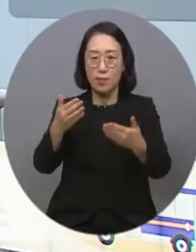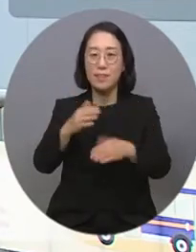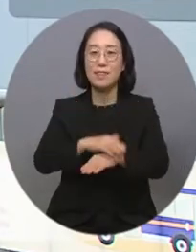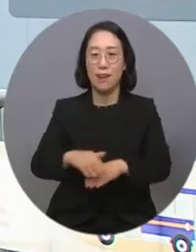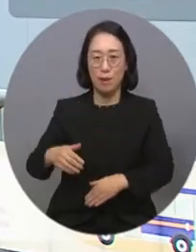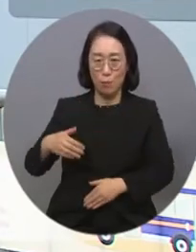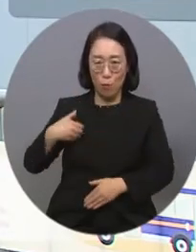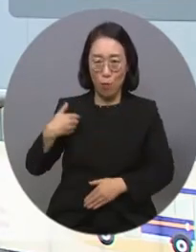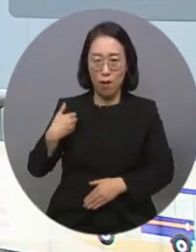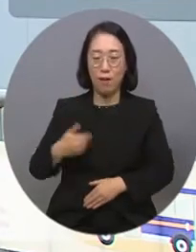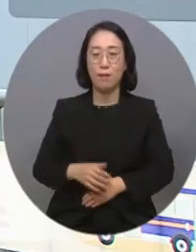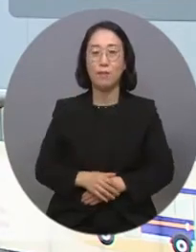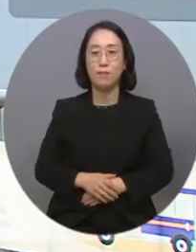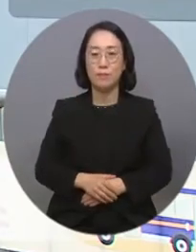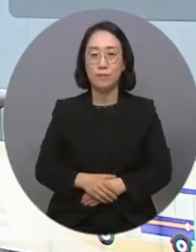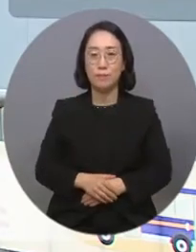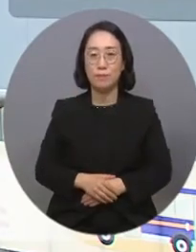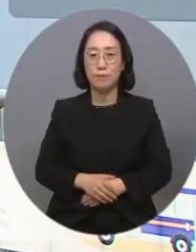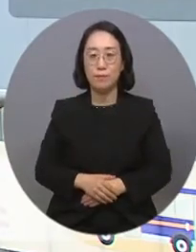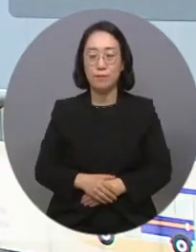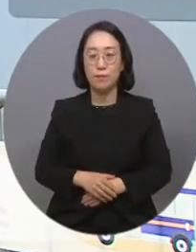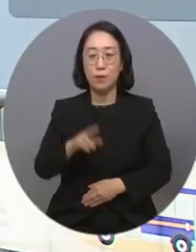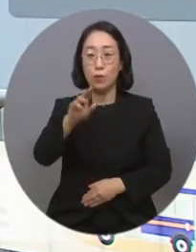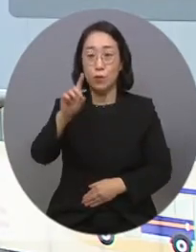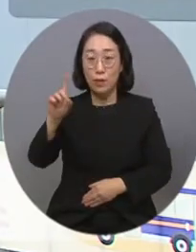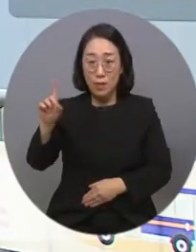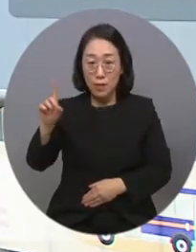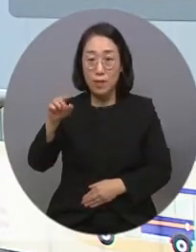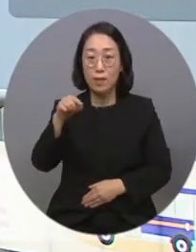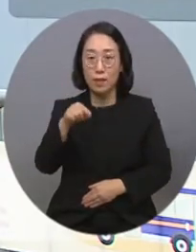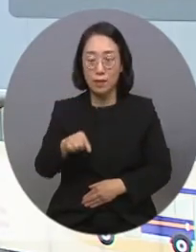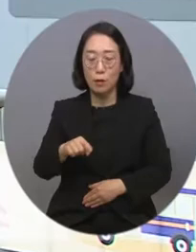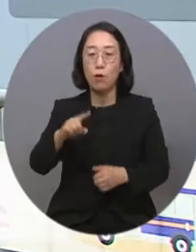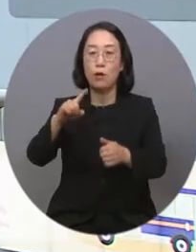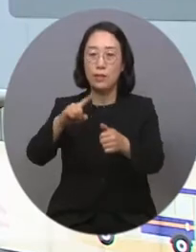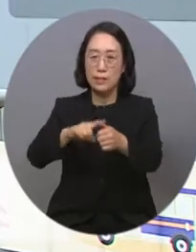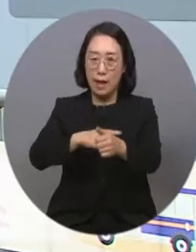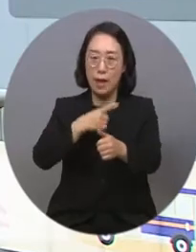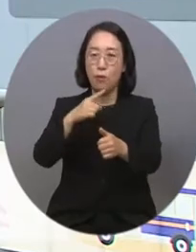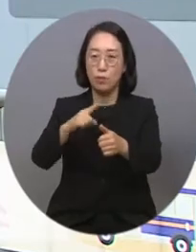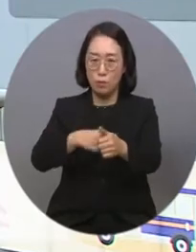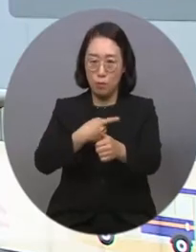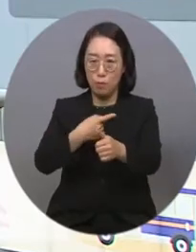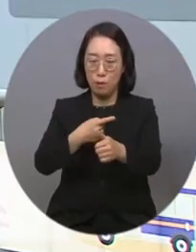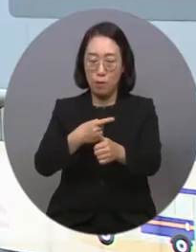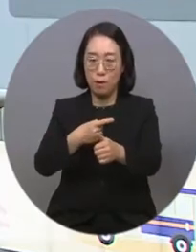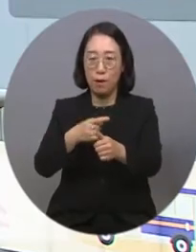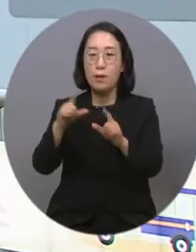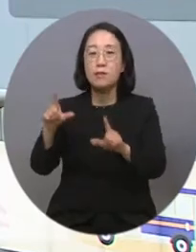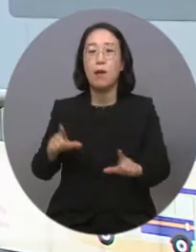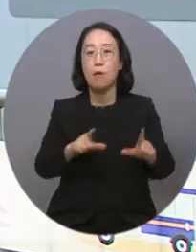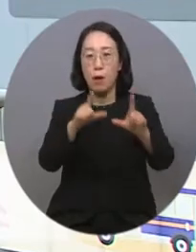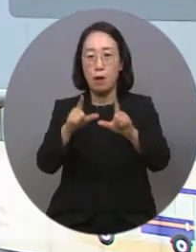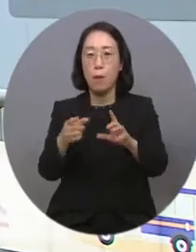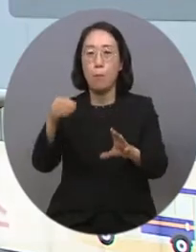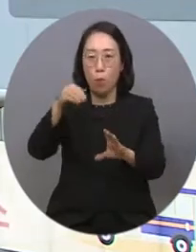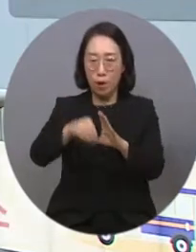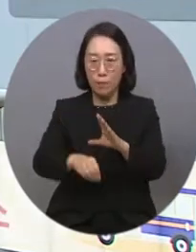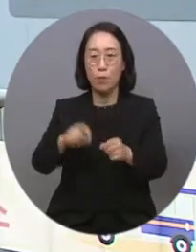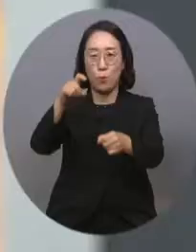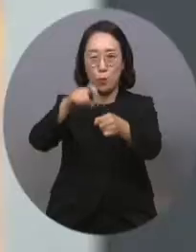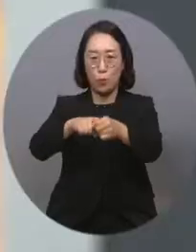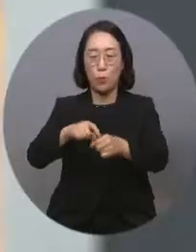못 하시는 부분이 있고요 자유님 없이 어디 아니라는게 자연스럽게 일상생활에서 포함될 수 있는 걸 목표로 하고